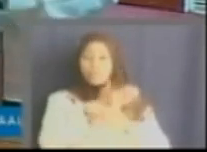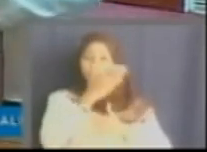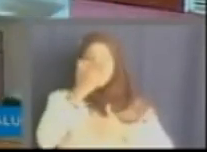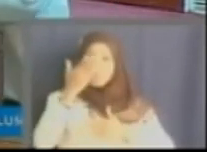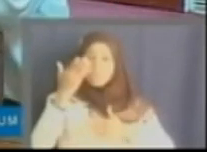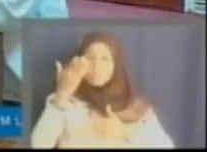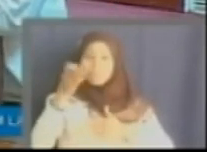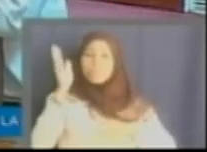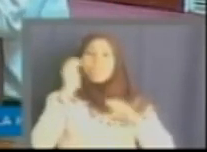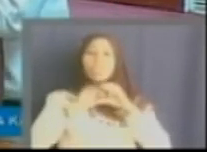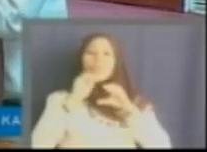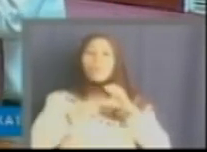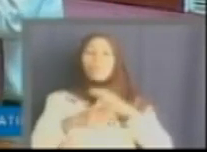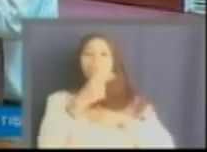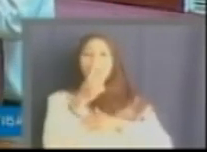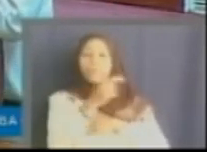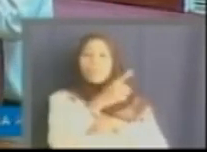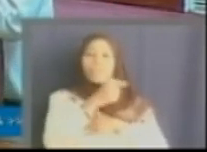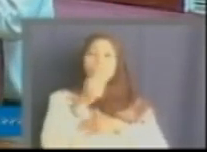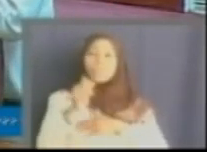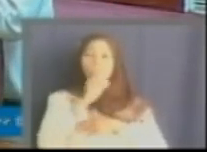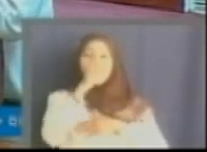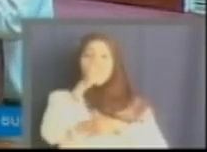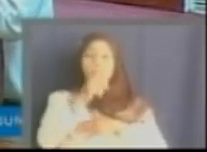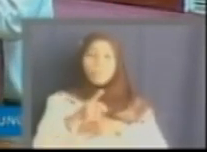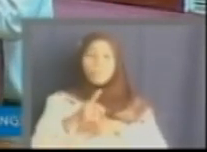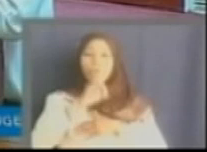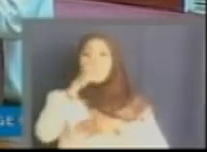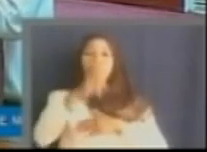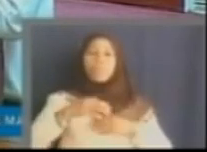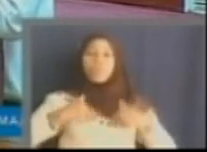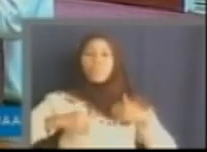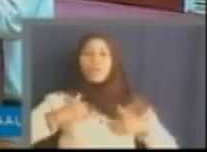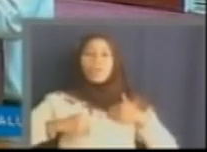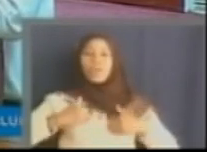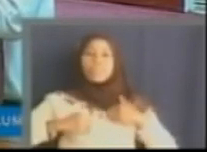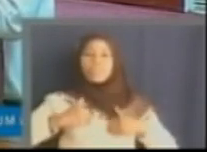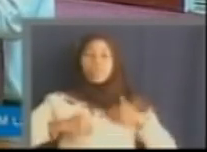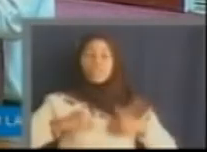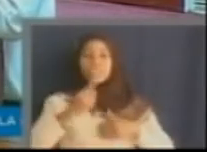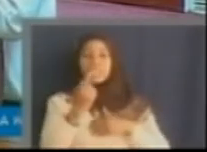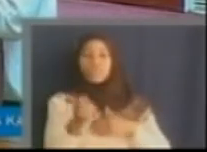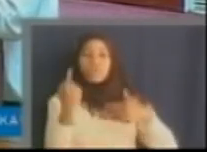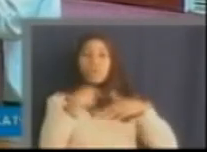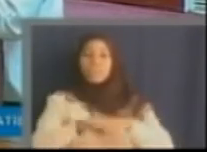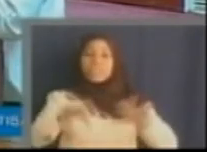Ni wajumbe wawili tu ambao wamekuwa na mashaka ya hapa na pale katika kuunga mkono hoja